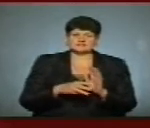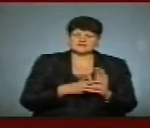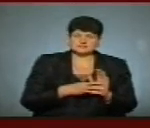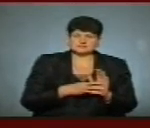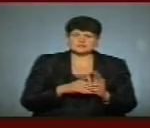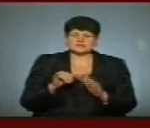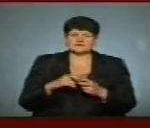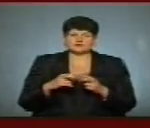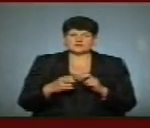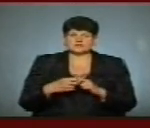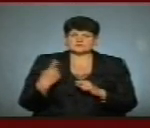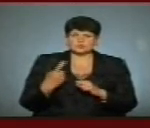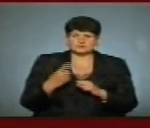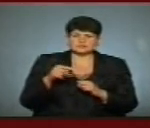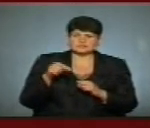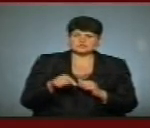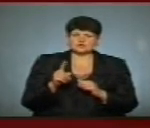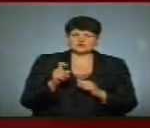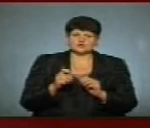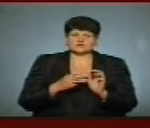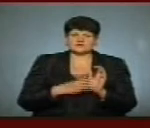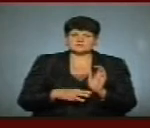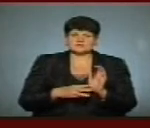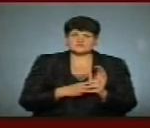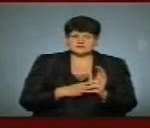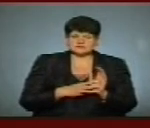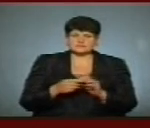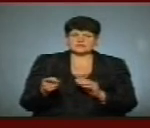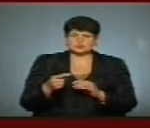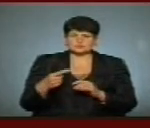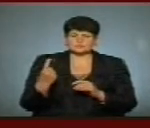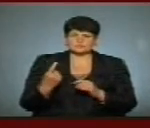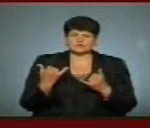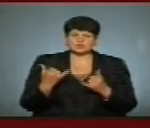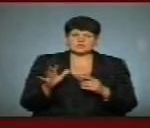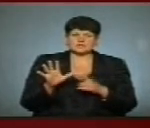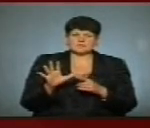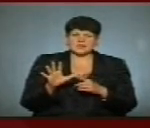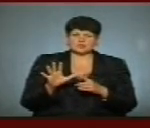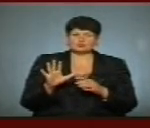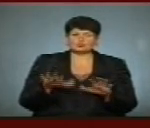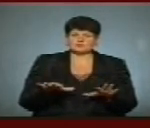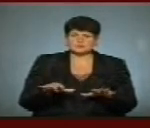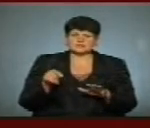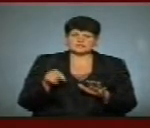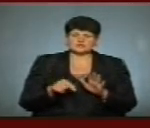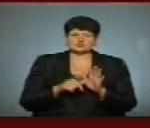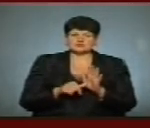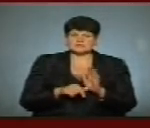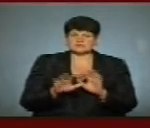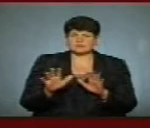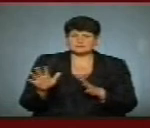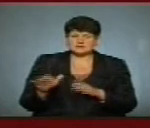та Івано-Франківська область – 1188. Тернопільщина сьогодні на п'ятому місці – 1060